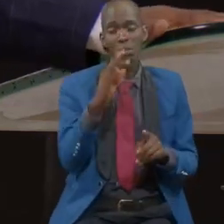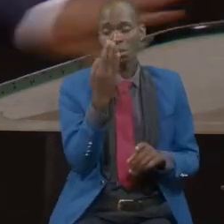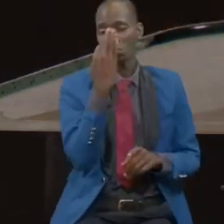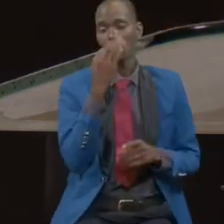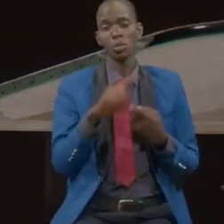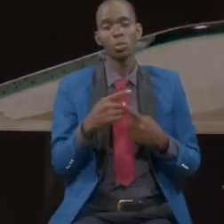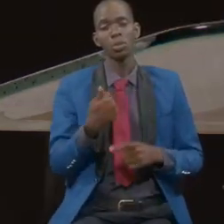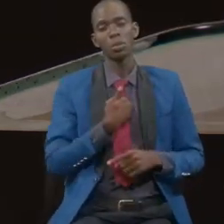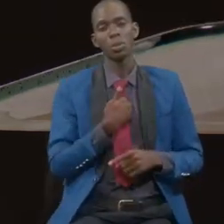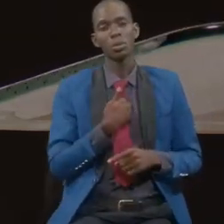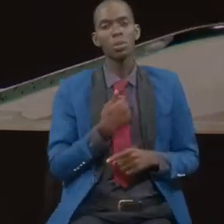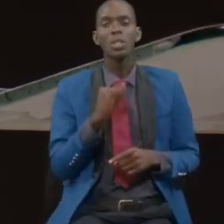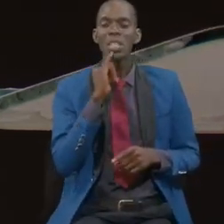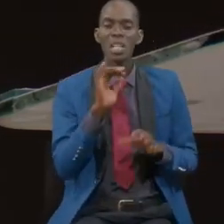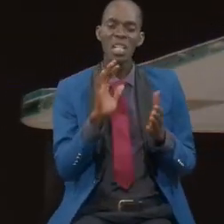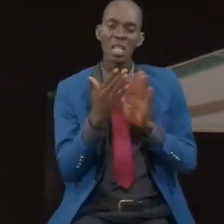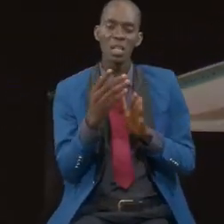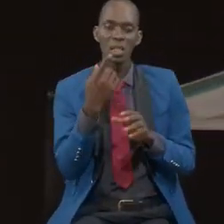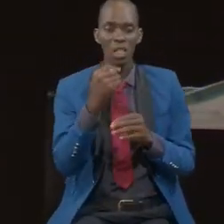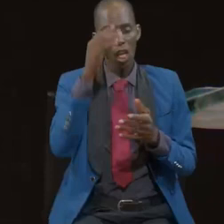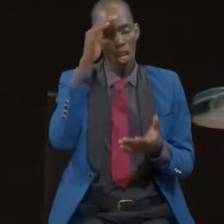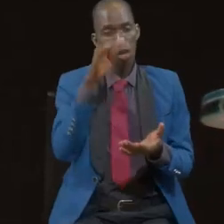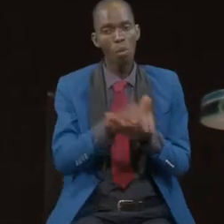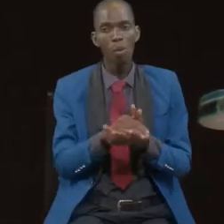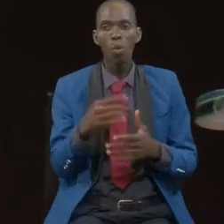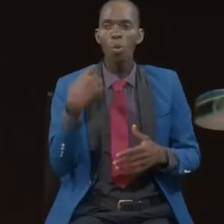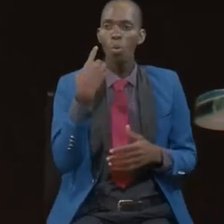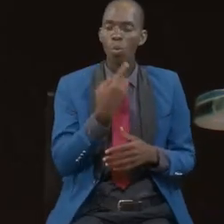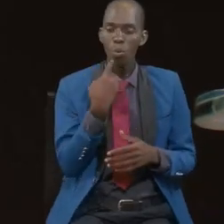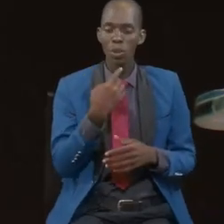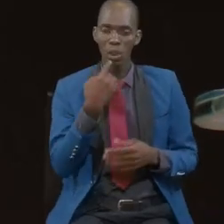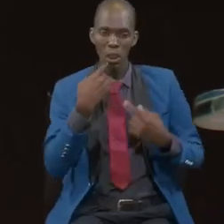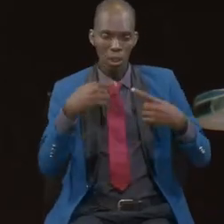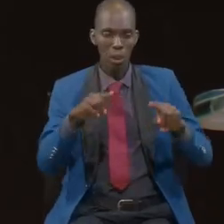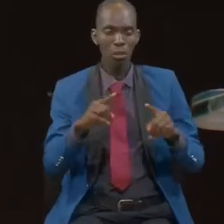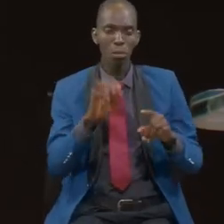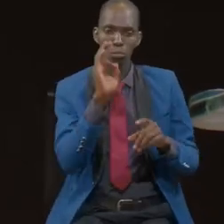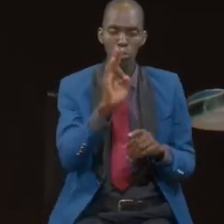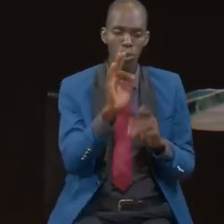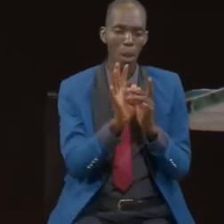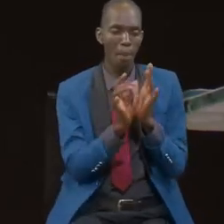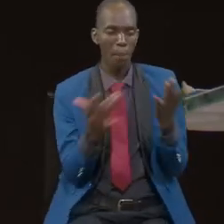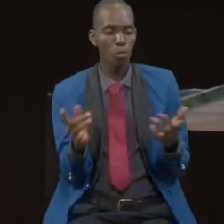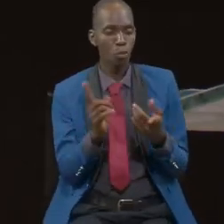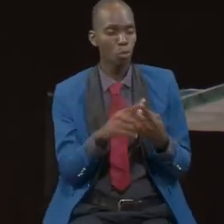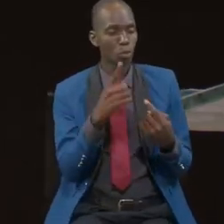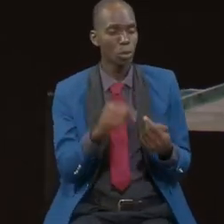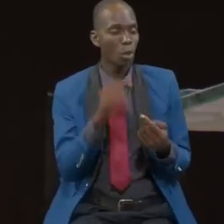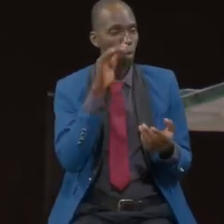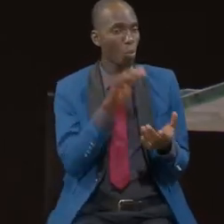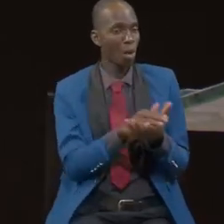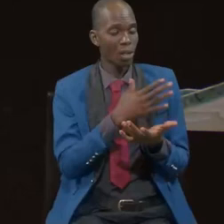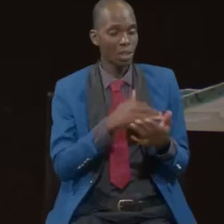le prêche pas à lui-même. C'est comme le mari cite la Bible à sa femme. Et le